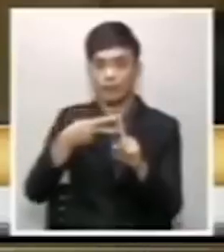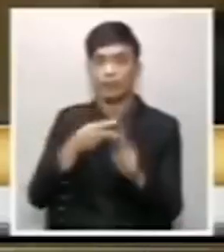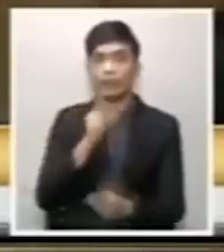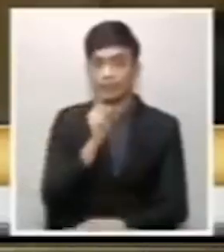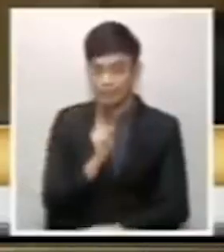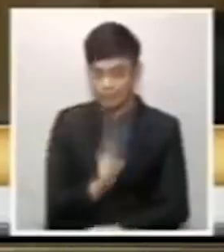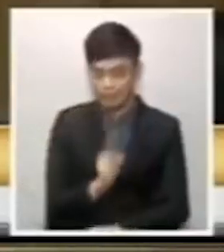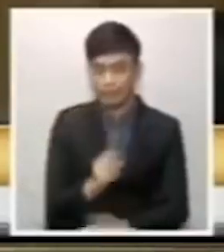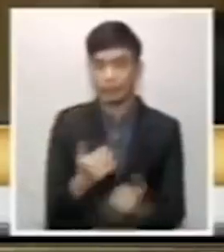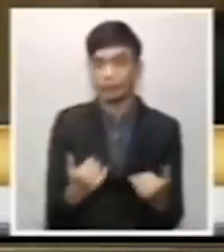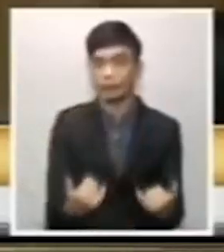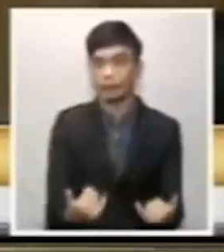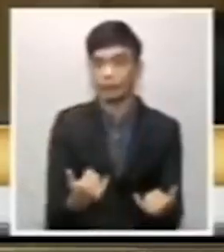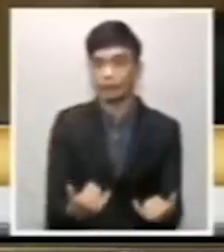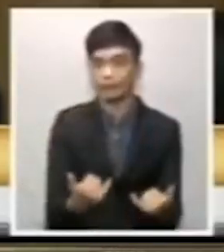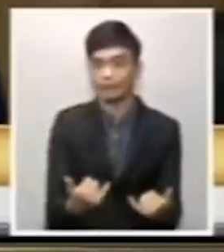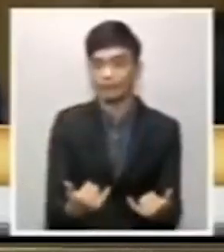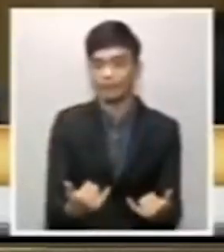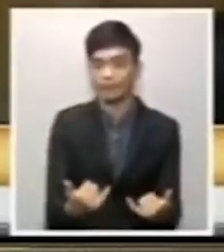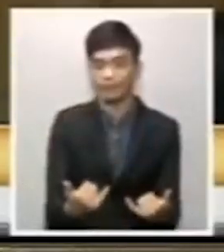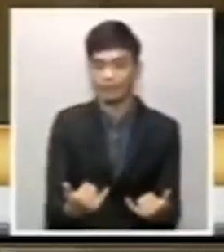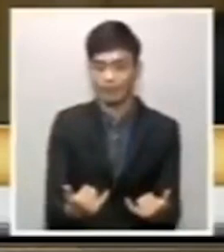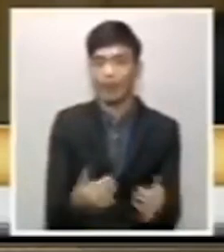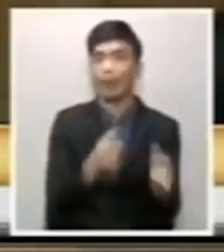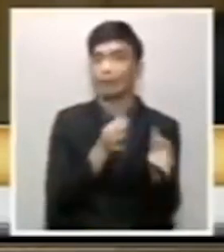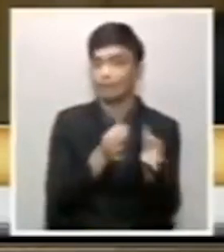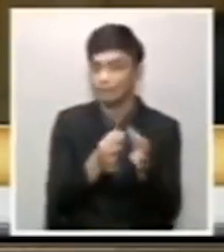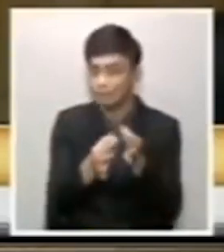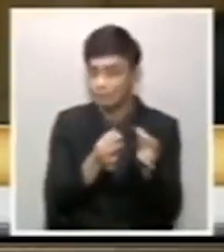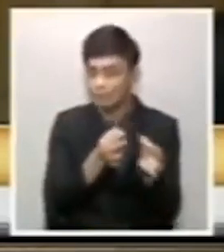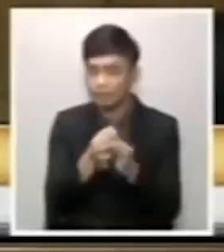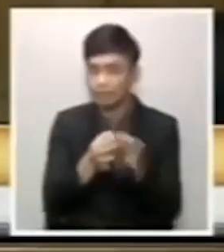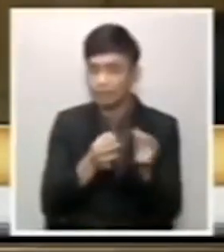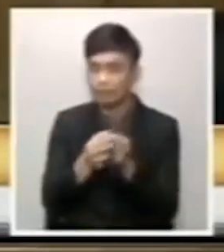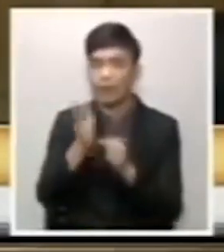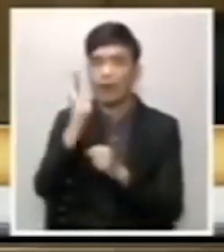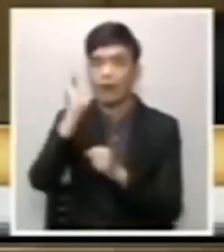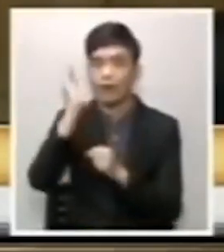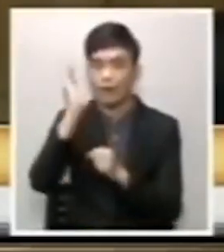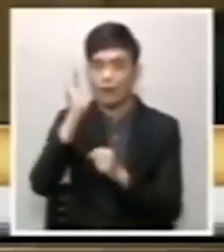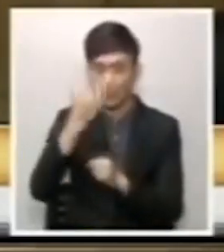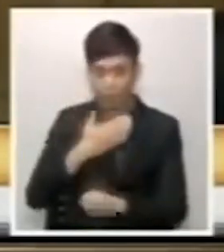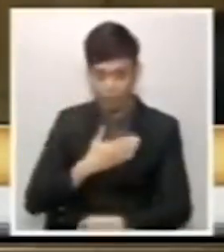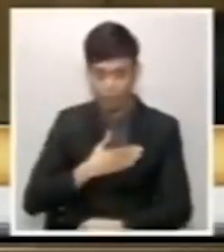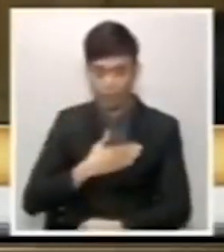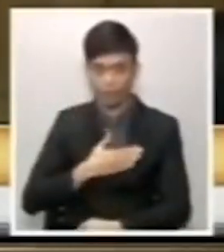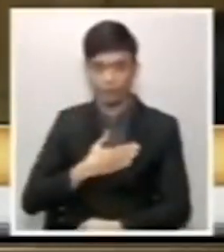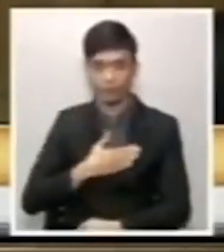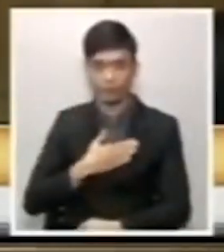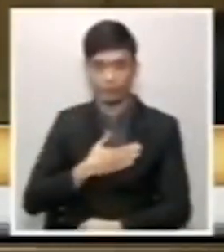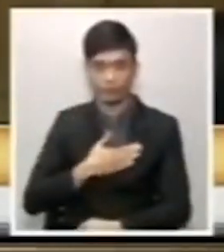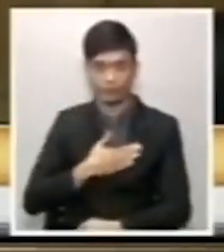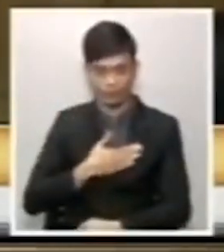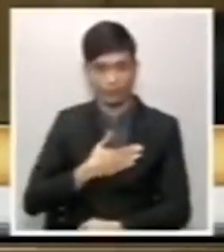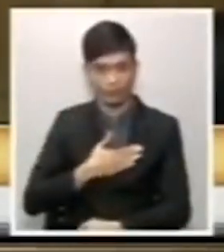วันนี้นะครับก็เป็นการอภิปรายนะครับของผมนะครับ